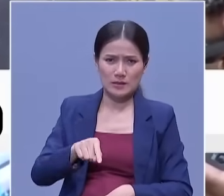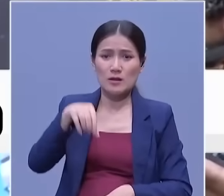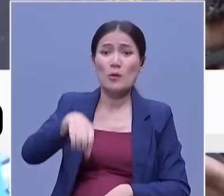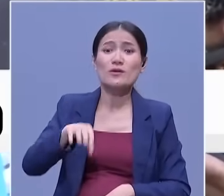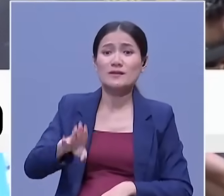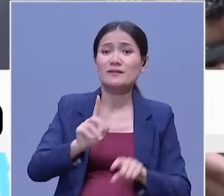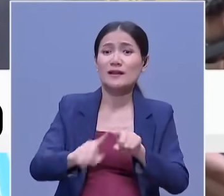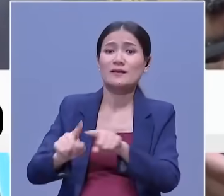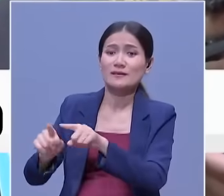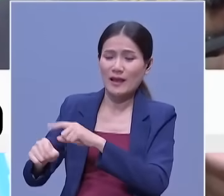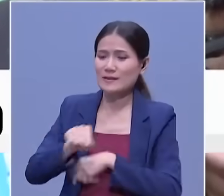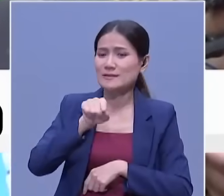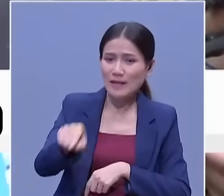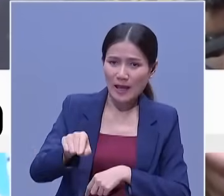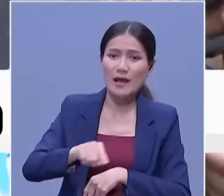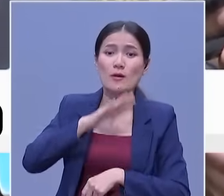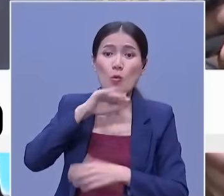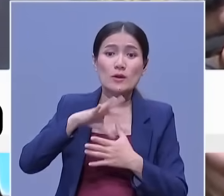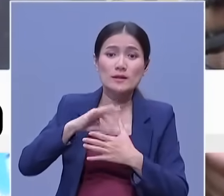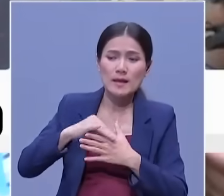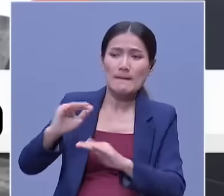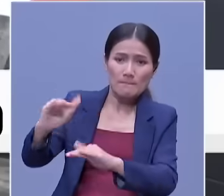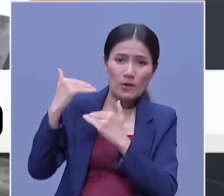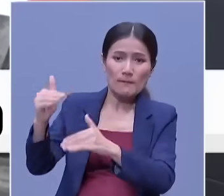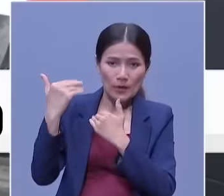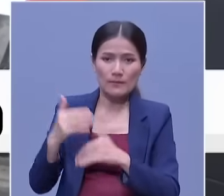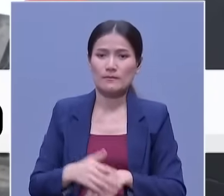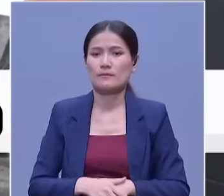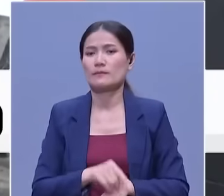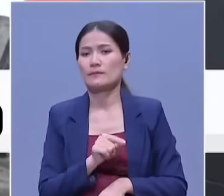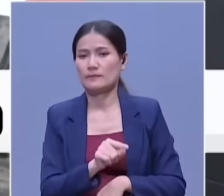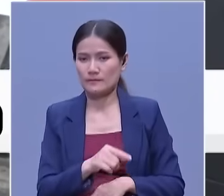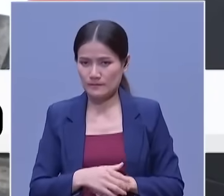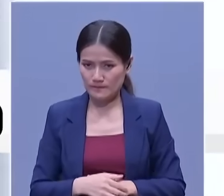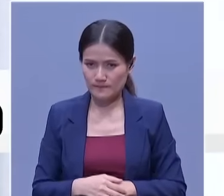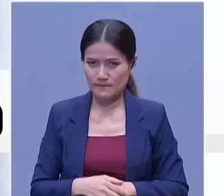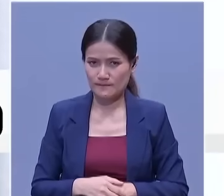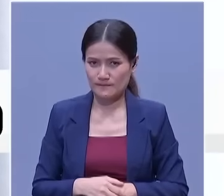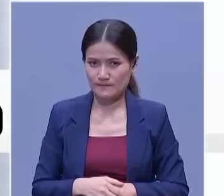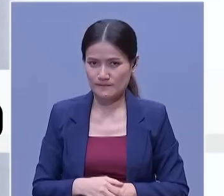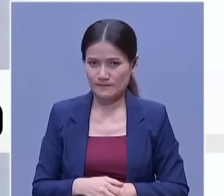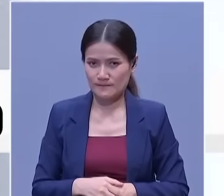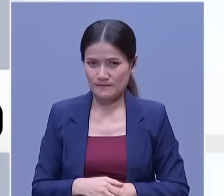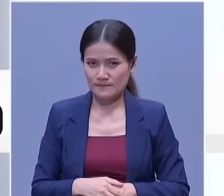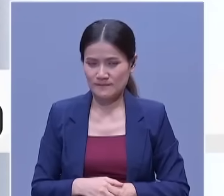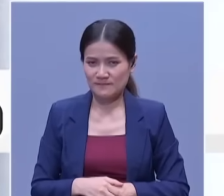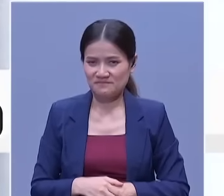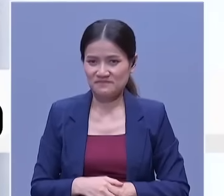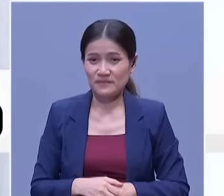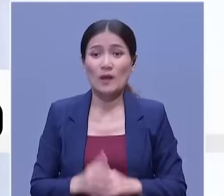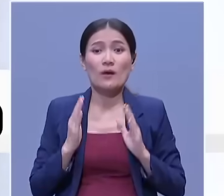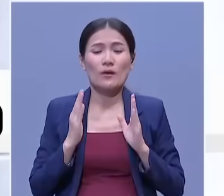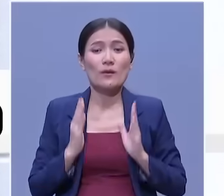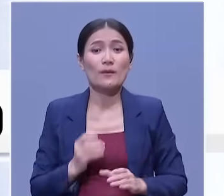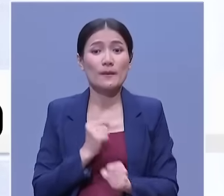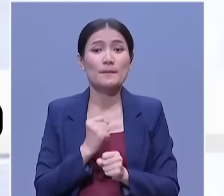ปปิ้งนำเข้าหมูเข้ามาในประเทศไทยนะครับ เนี่ยถ้าใครซื้อหวยก็ถูกกับคุณจอยใช่ไหมมีเจ้าหน้าที่รัฐเกี่ยว